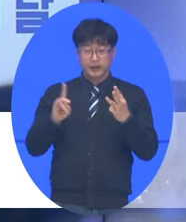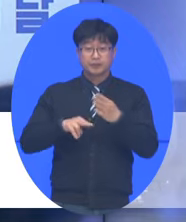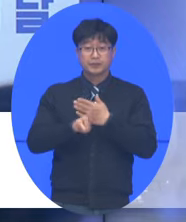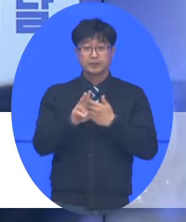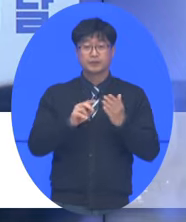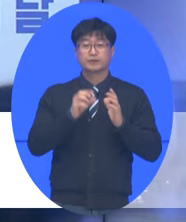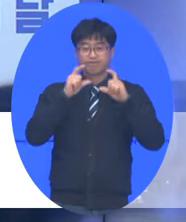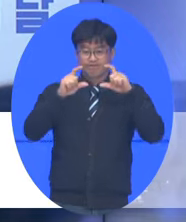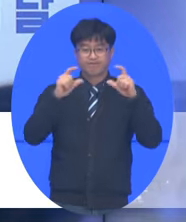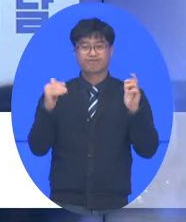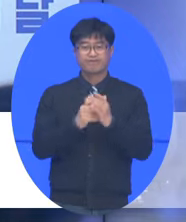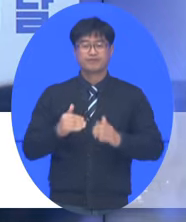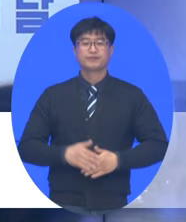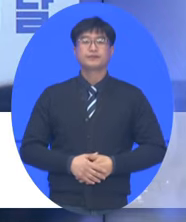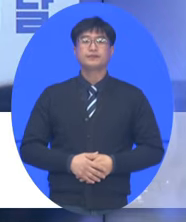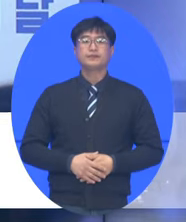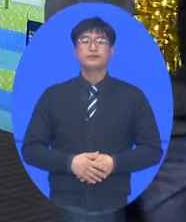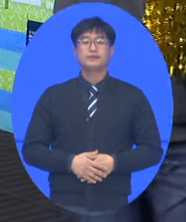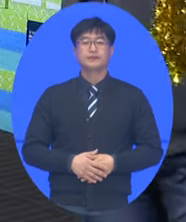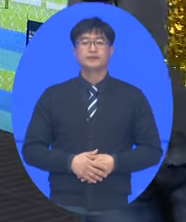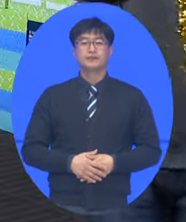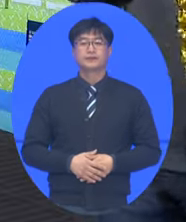선포했습니다. 자세한 내용 보시죠.